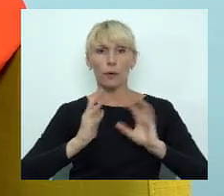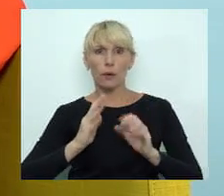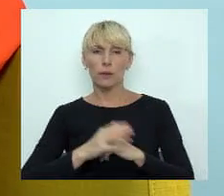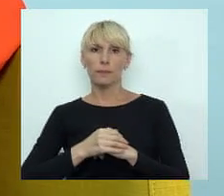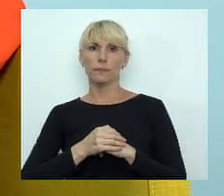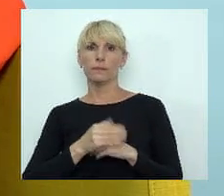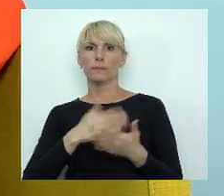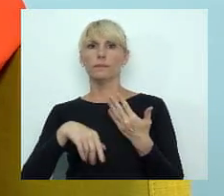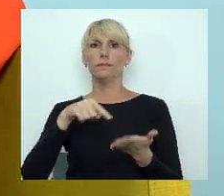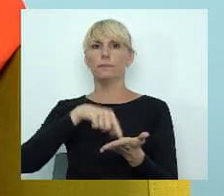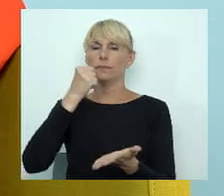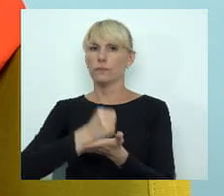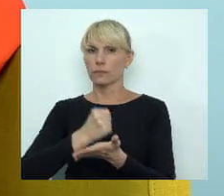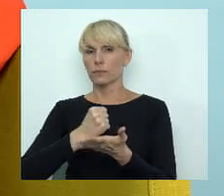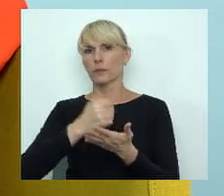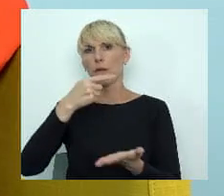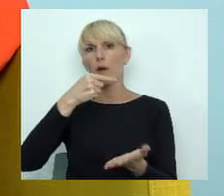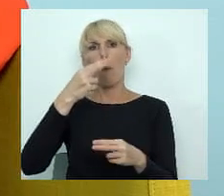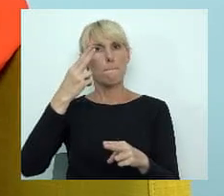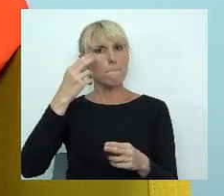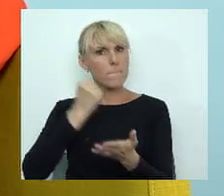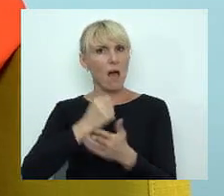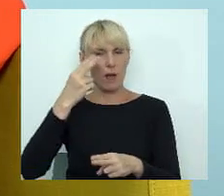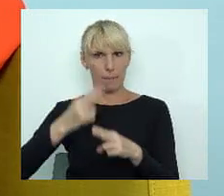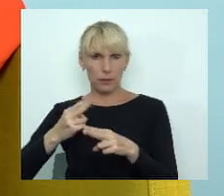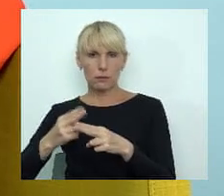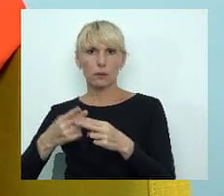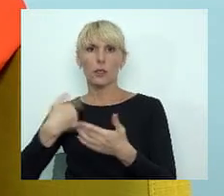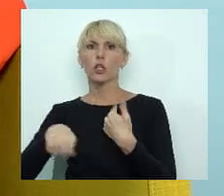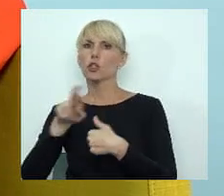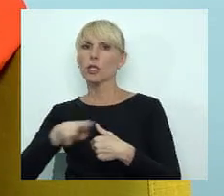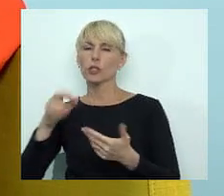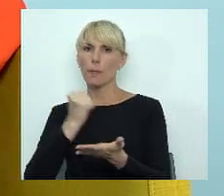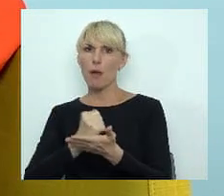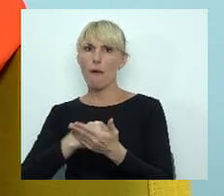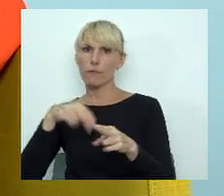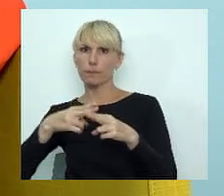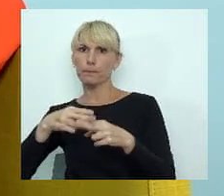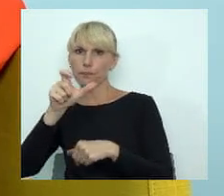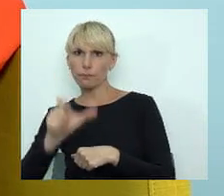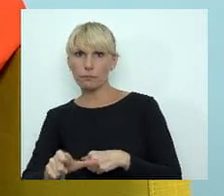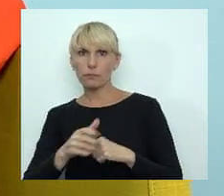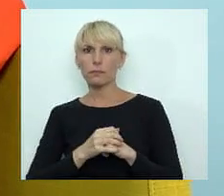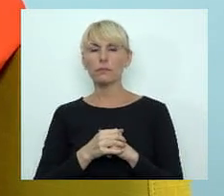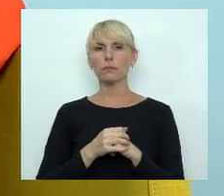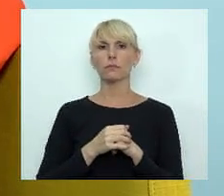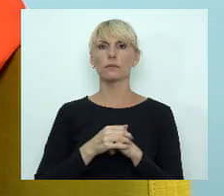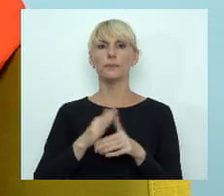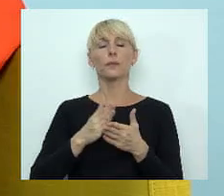ustawa o prawach pacjenta i Rzeczniku Praw Pacjenta. Kiedy czytamy te prawa krok po kroku, to myślę, że możemy mieć